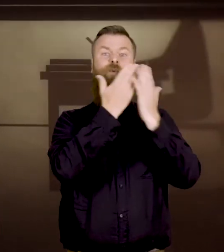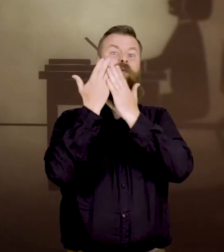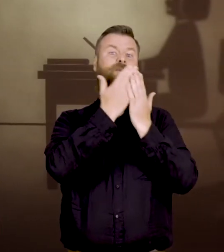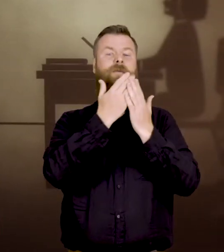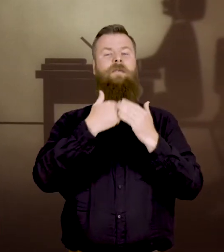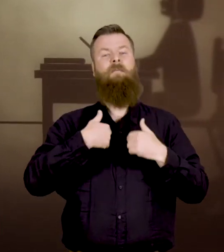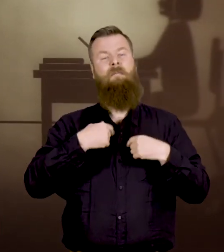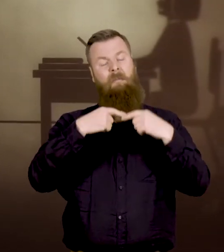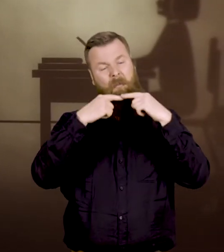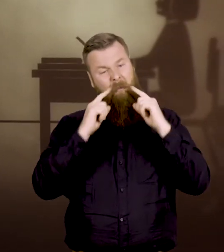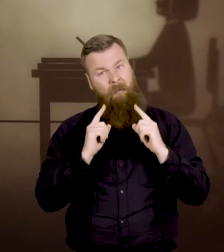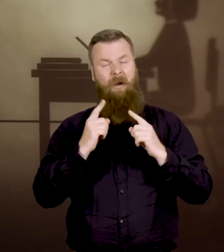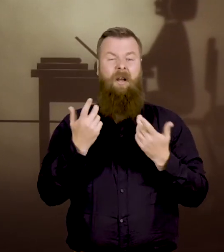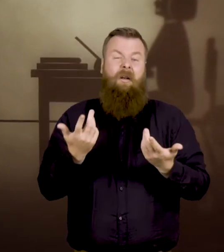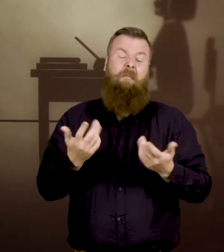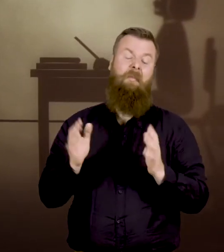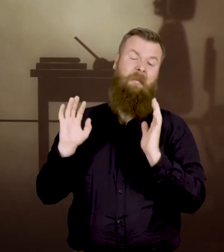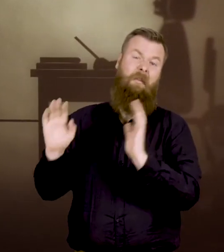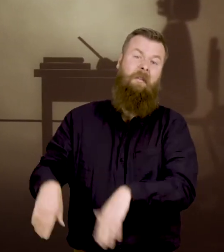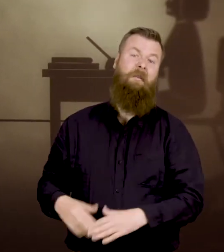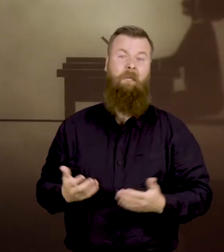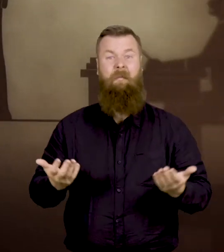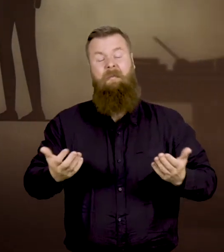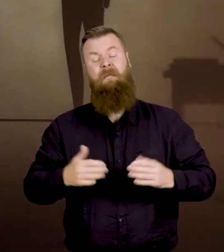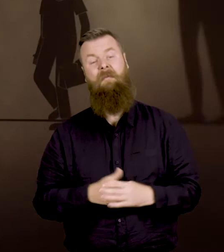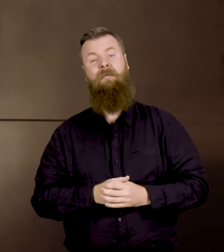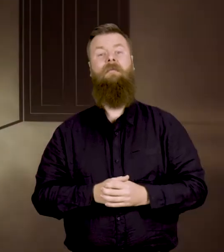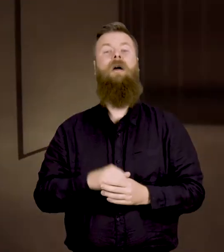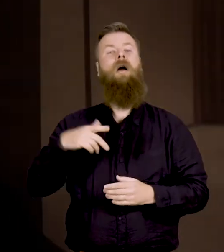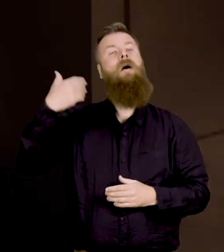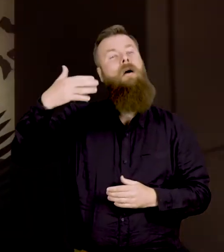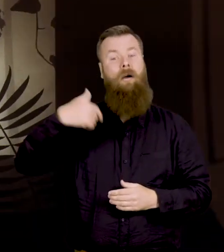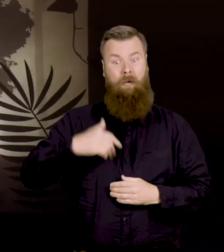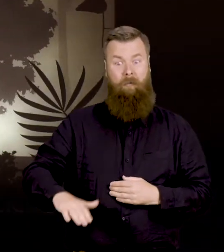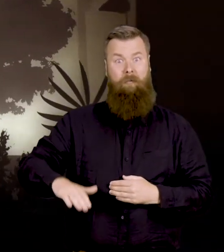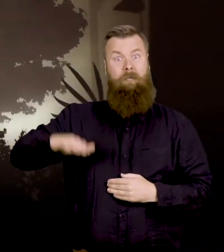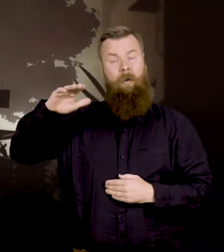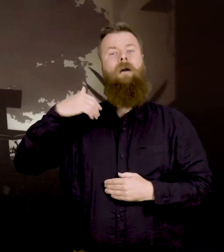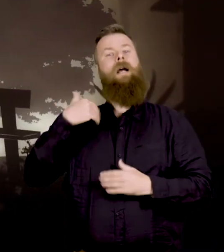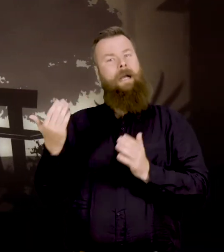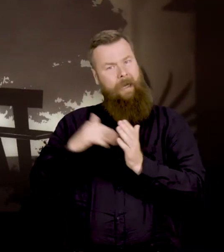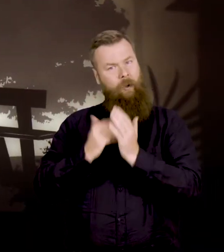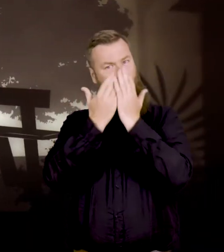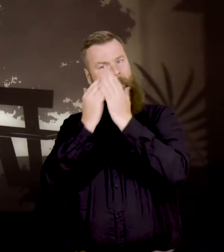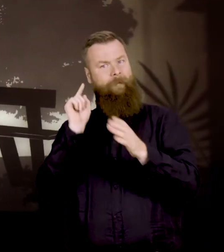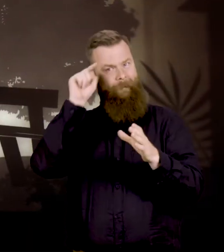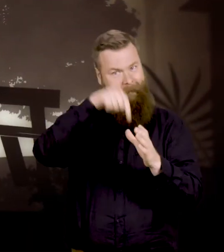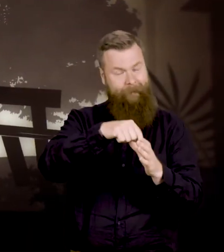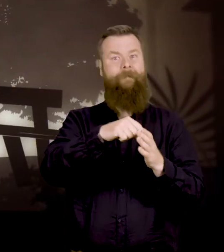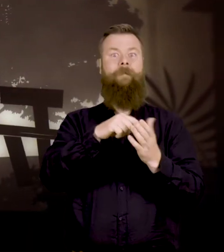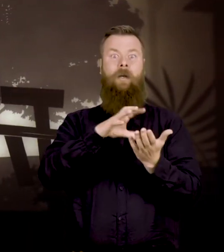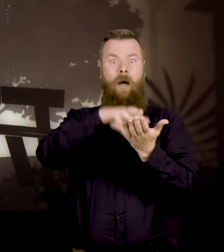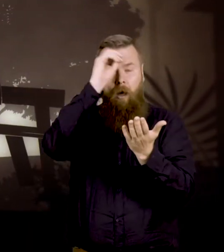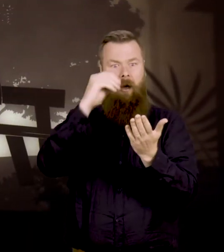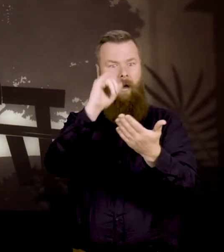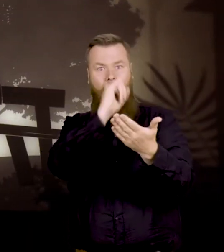l'école. J'étais triste, mais je pouvais écrire, alors ils m'importaient beaucoup. Mais ensuite, j'ai été inclus dans